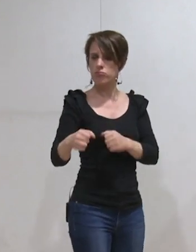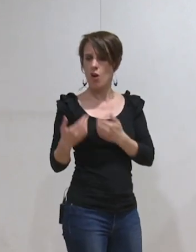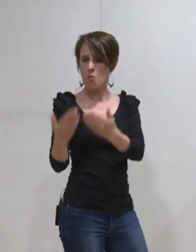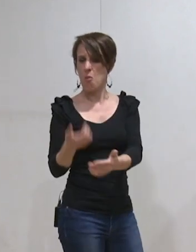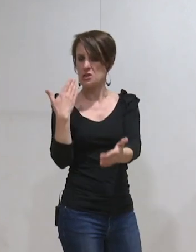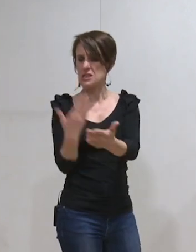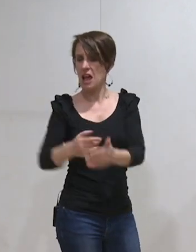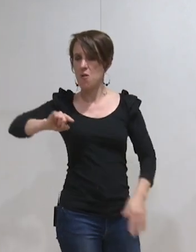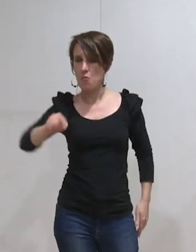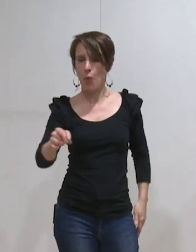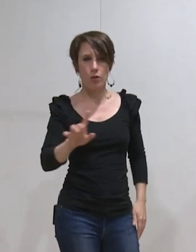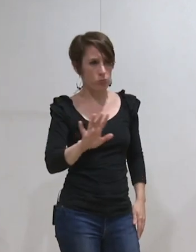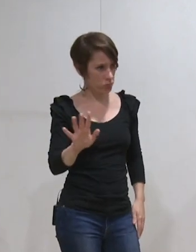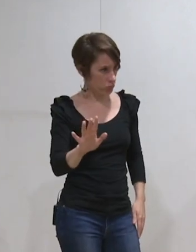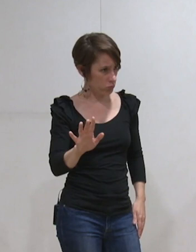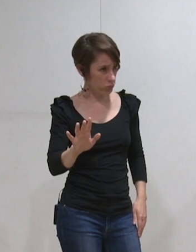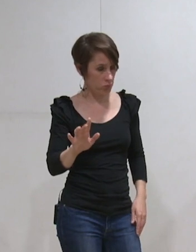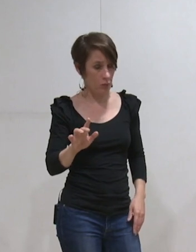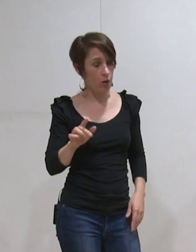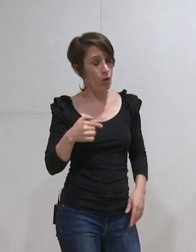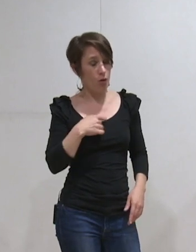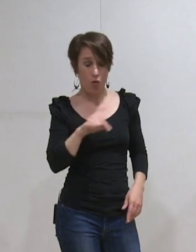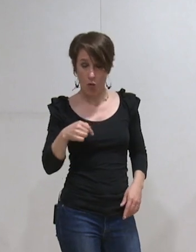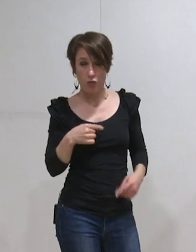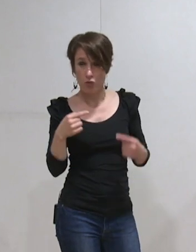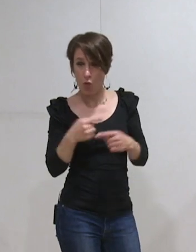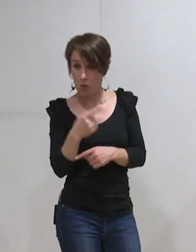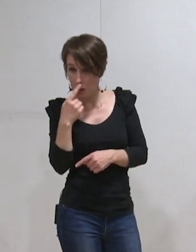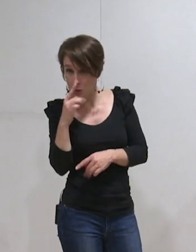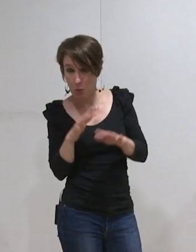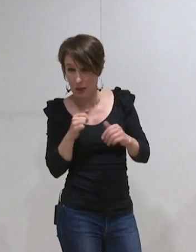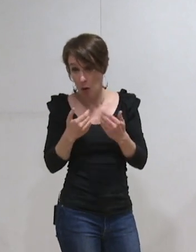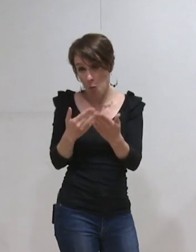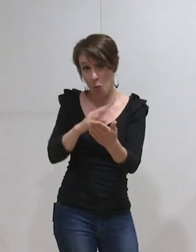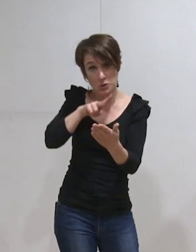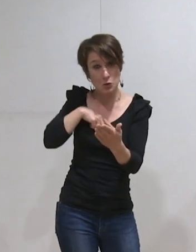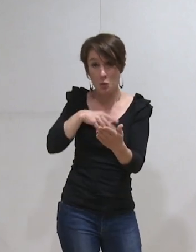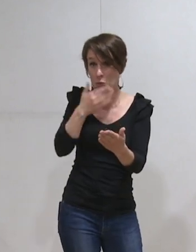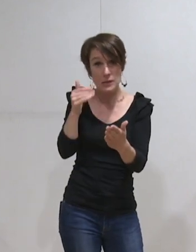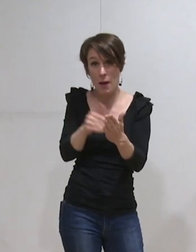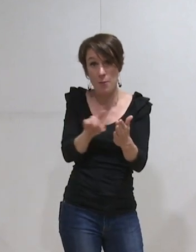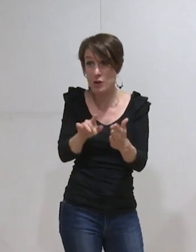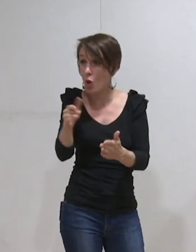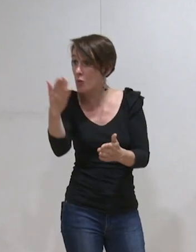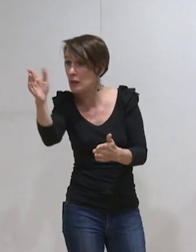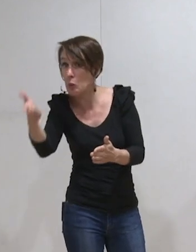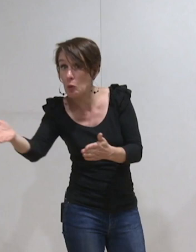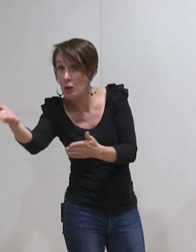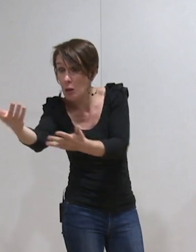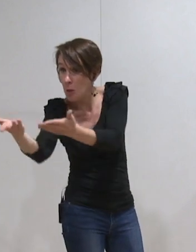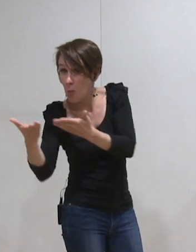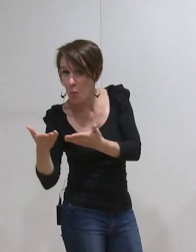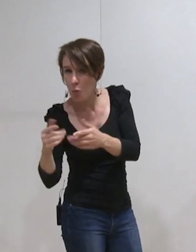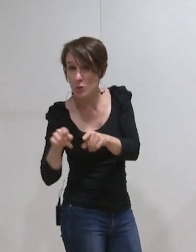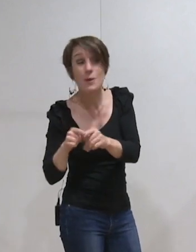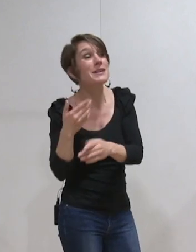propositions ne sont pas les seules possibles et même ne sont pas nécessaires les meilleurs la coconstruction fondamentalement